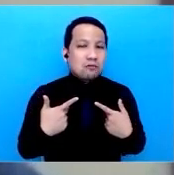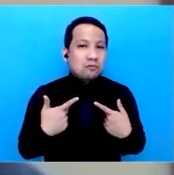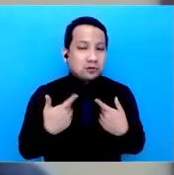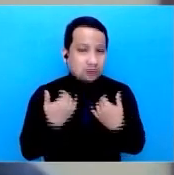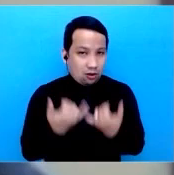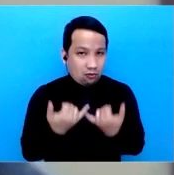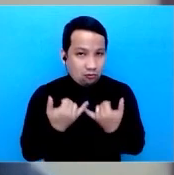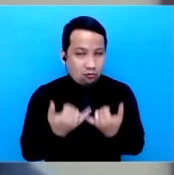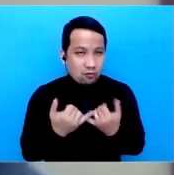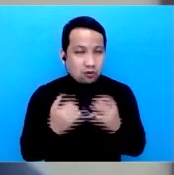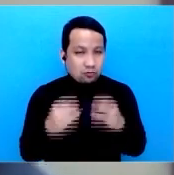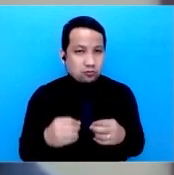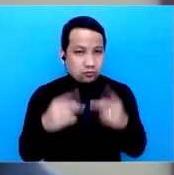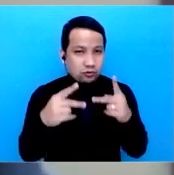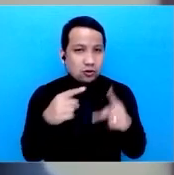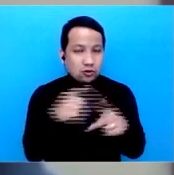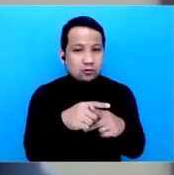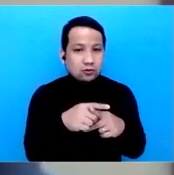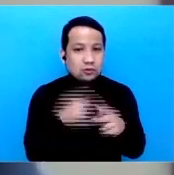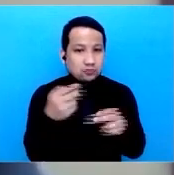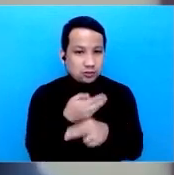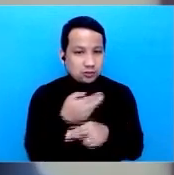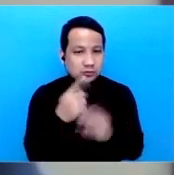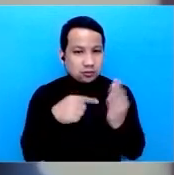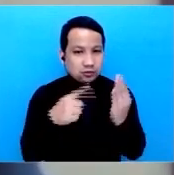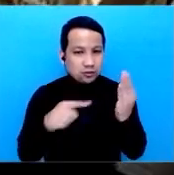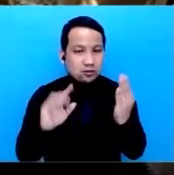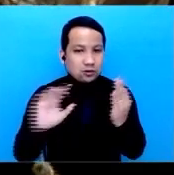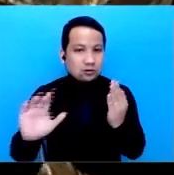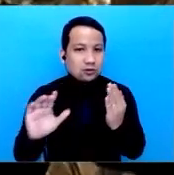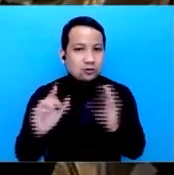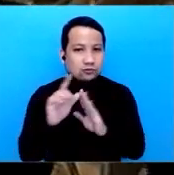is an opportunity to regulate the exercise of this right.